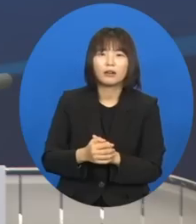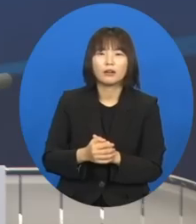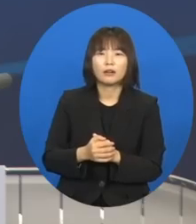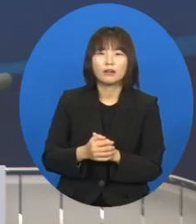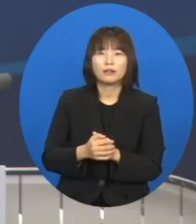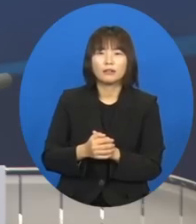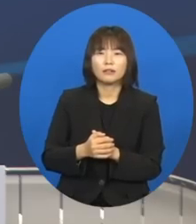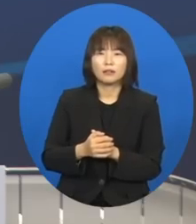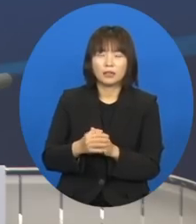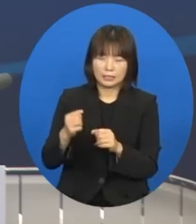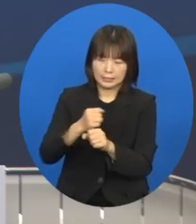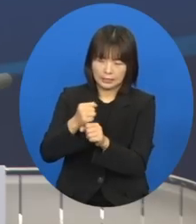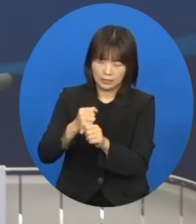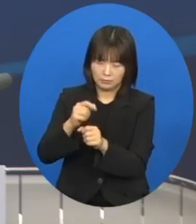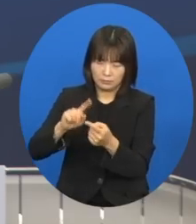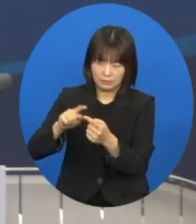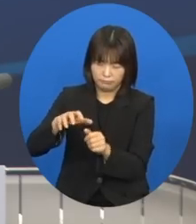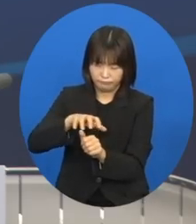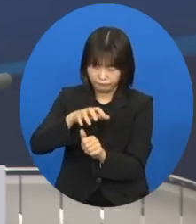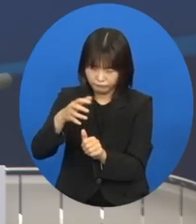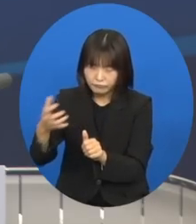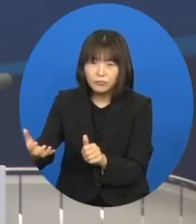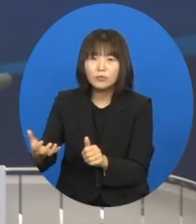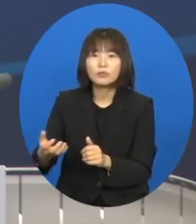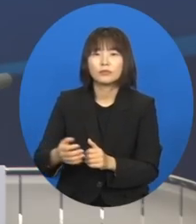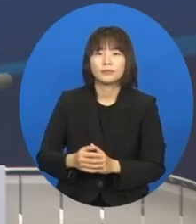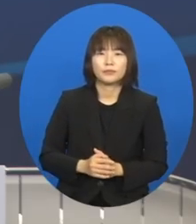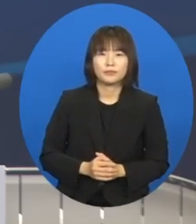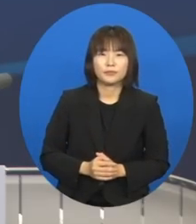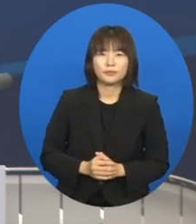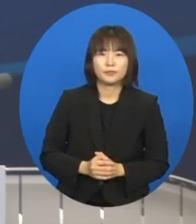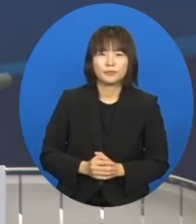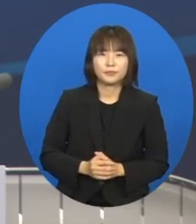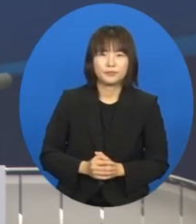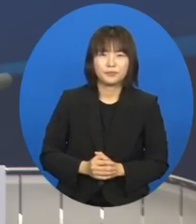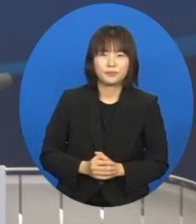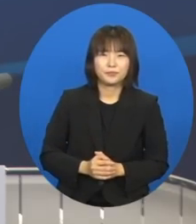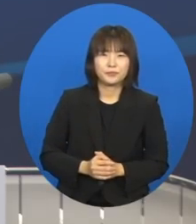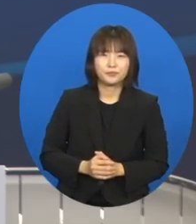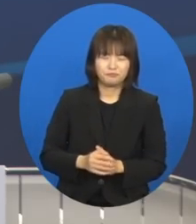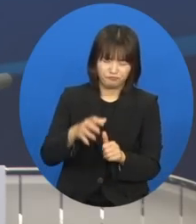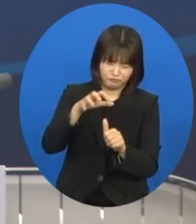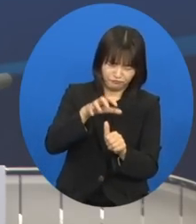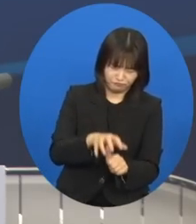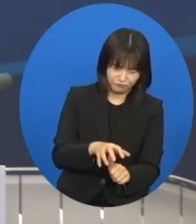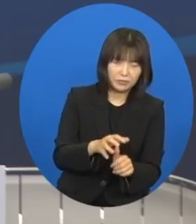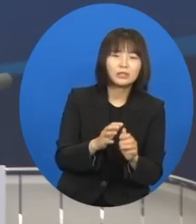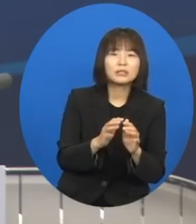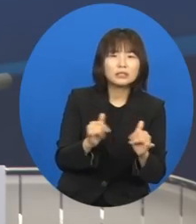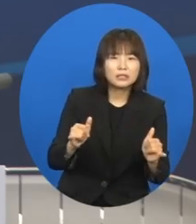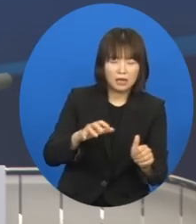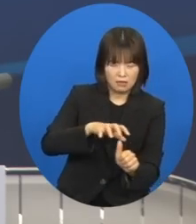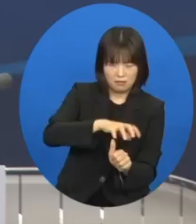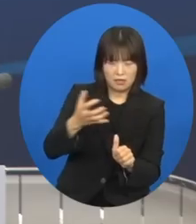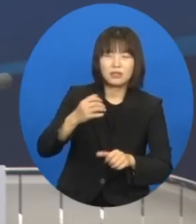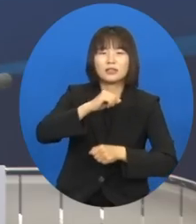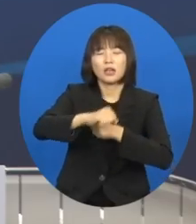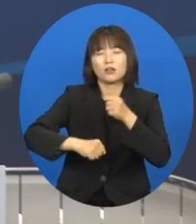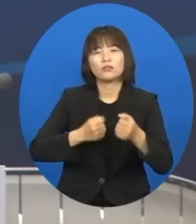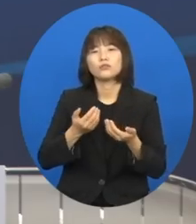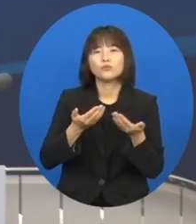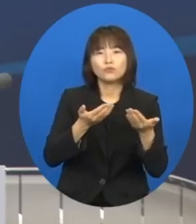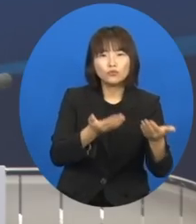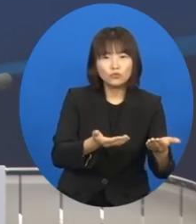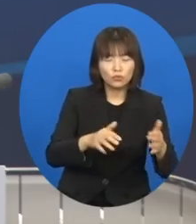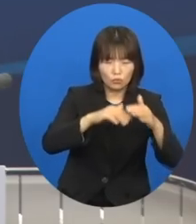끌어주며 그렇죠? 멍에의 줄을 끌어주며 압제당하는 자를 어떻게 한다고요? 자유케 하며